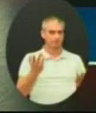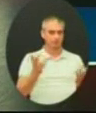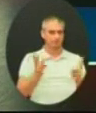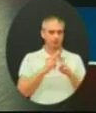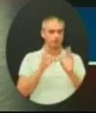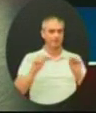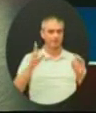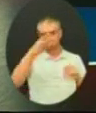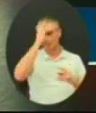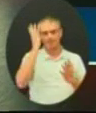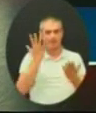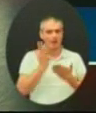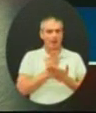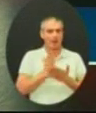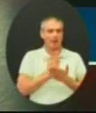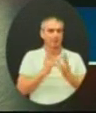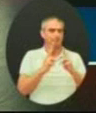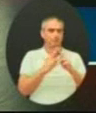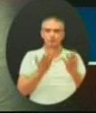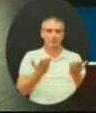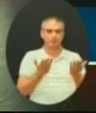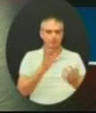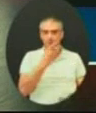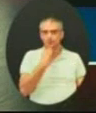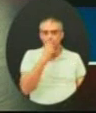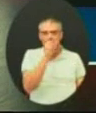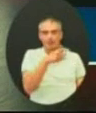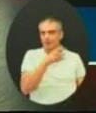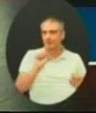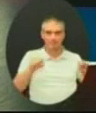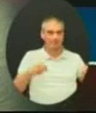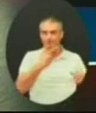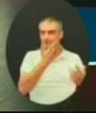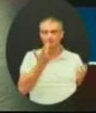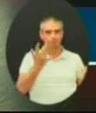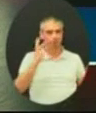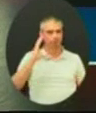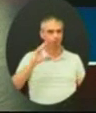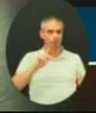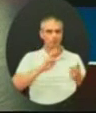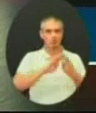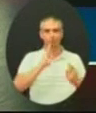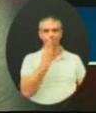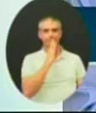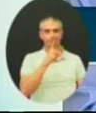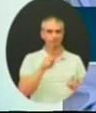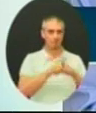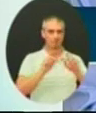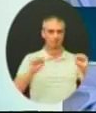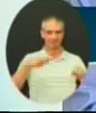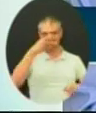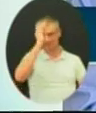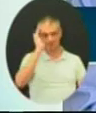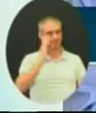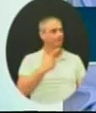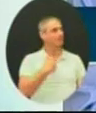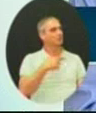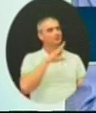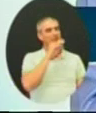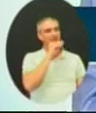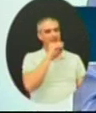אפשר להכין פגישה כזאת כשמדובר בנשיא כמו טראמפ? קודם כל אני רוצה ככה לגעת